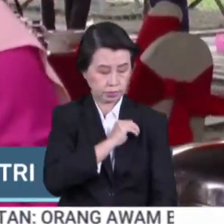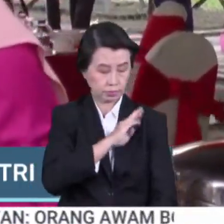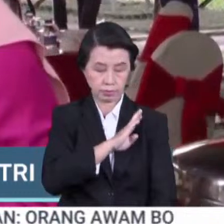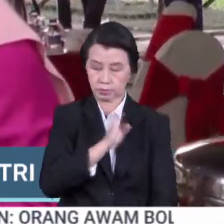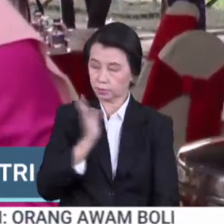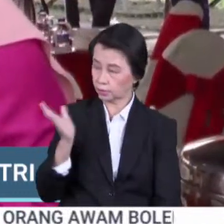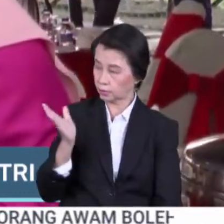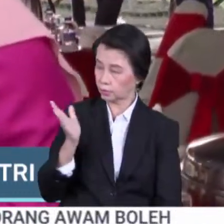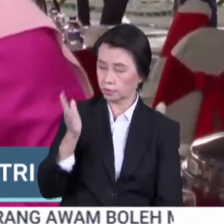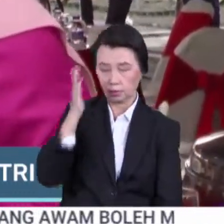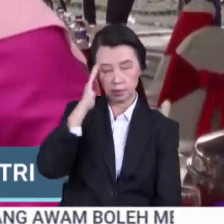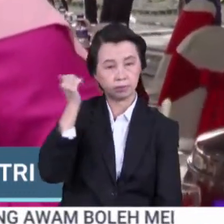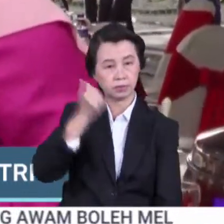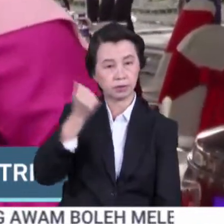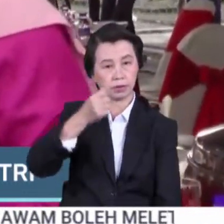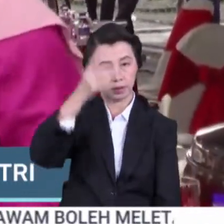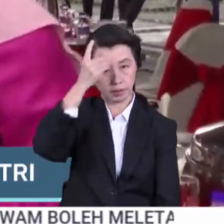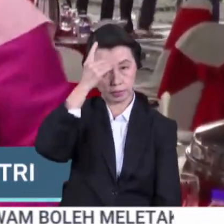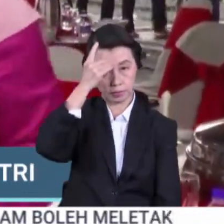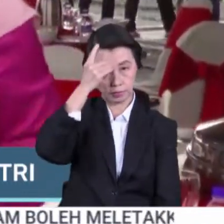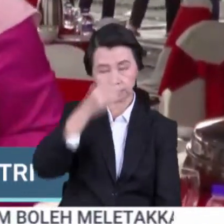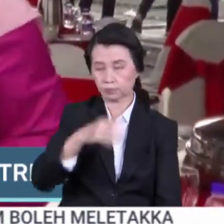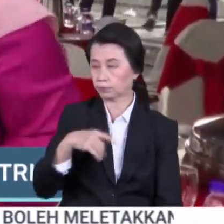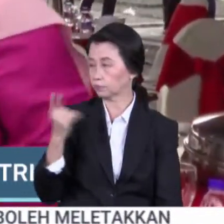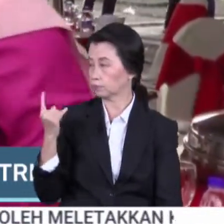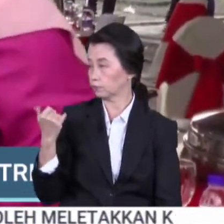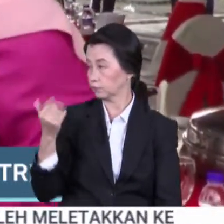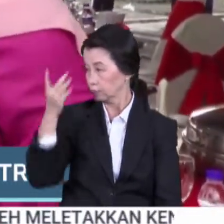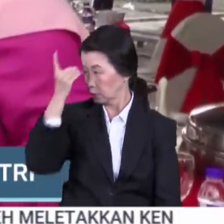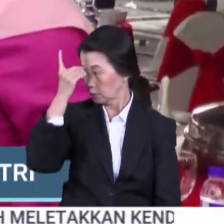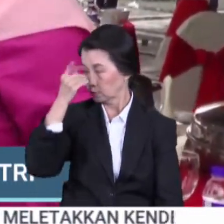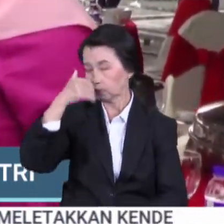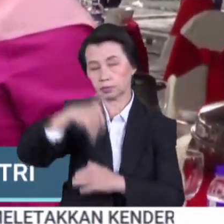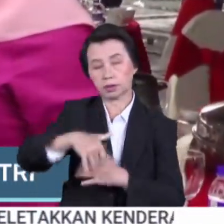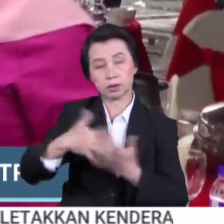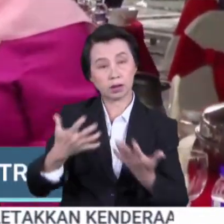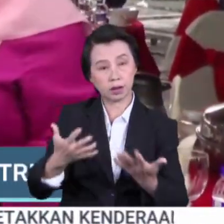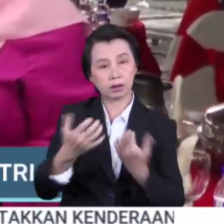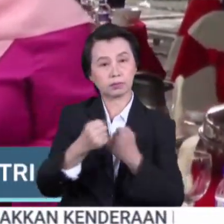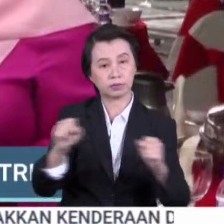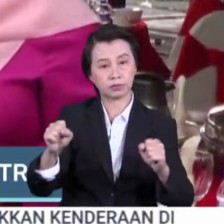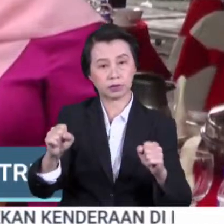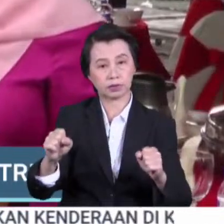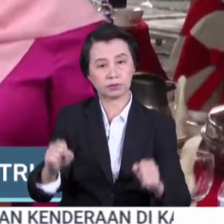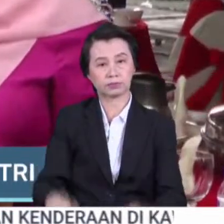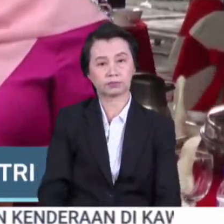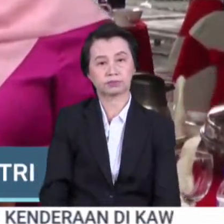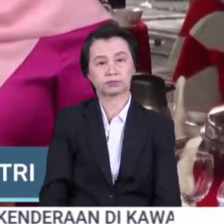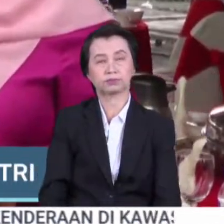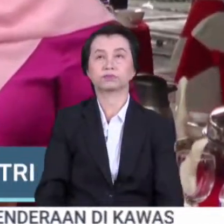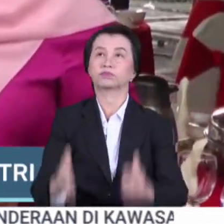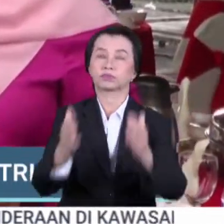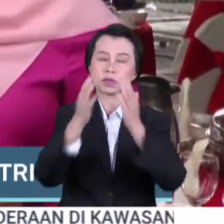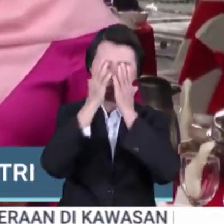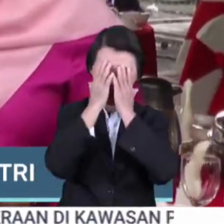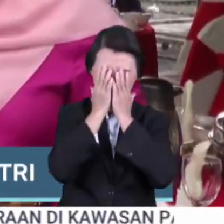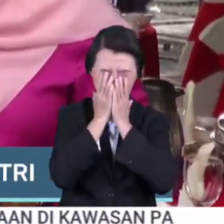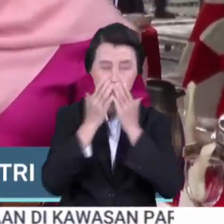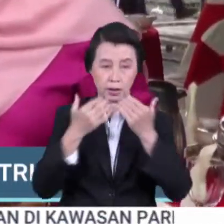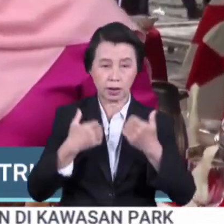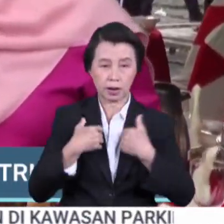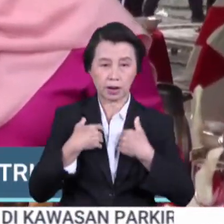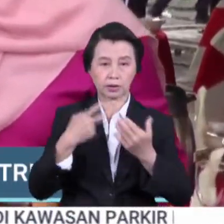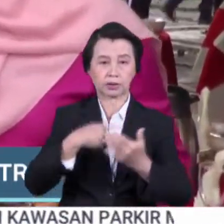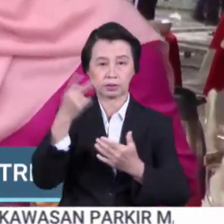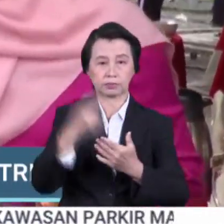Datuk. Waalaikumsalam warahmatullahi wabarakatuh. Datuk, mengenai program pada malam ini, bagaimana persiapannya? Alhamdulillah, tadi ada program rewang